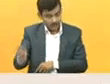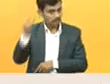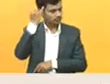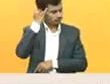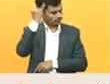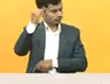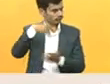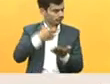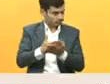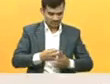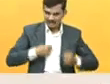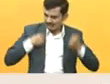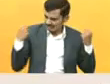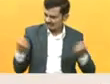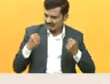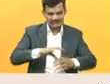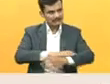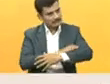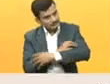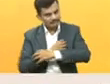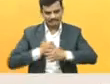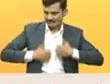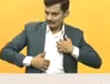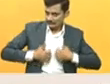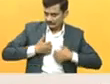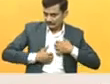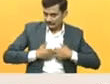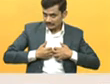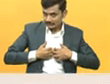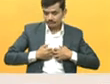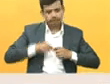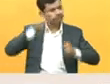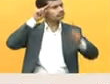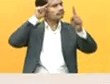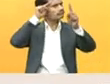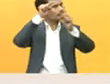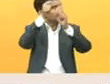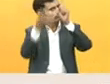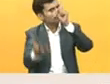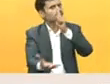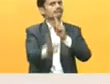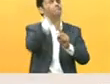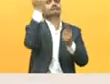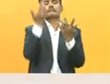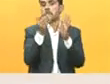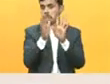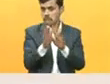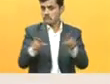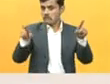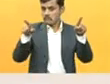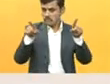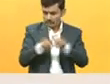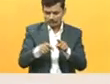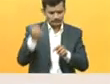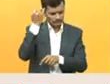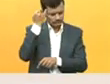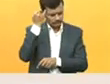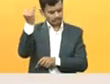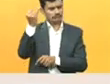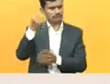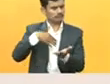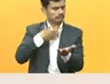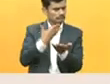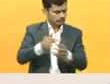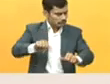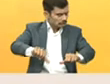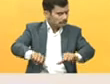जुनून होता है वही अपने लक्ष्य को हासिल कर पाता है। किसी आइडिया को सफल बनाने